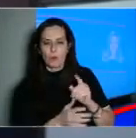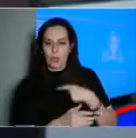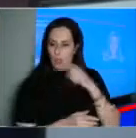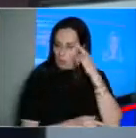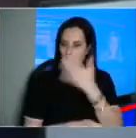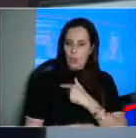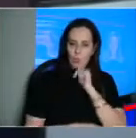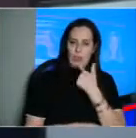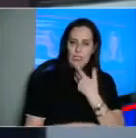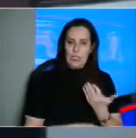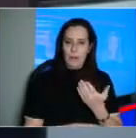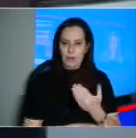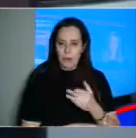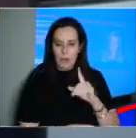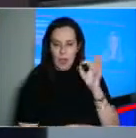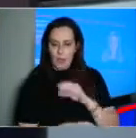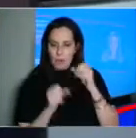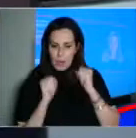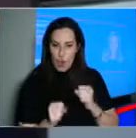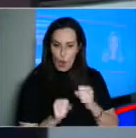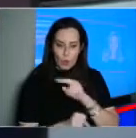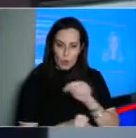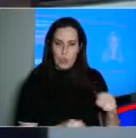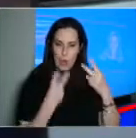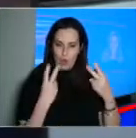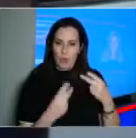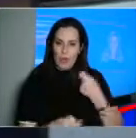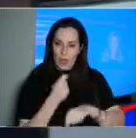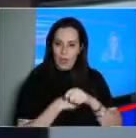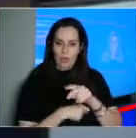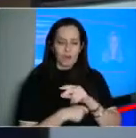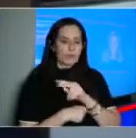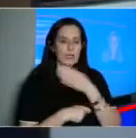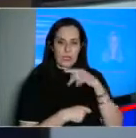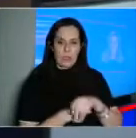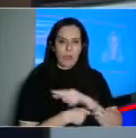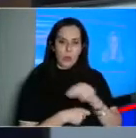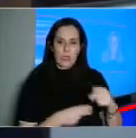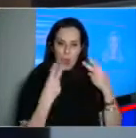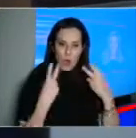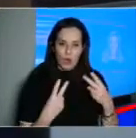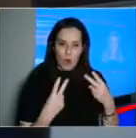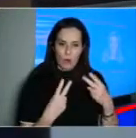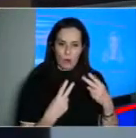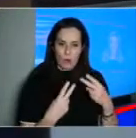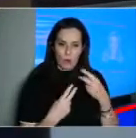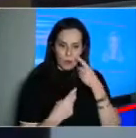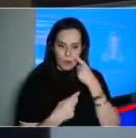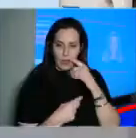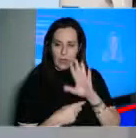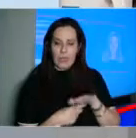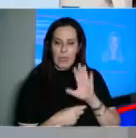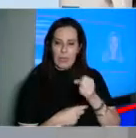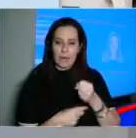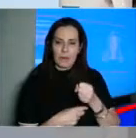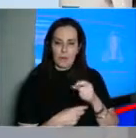מספרים, אני לא רוצה להגיד לך סתם, אבל עדיין ביטחון במדינת ישראל הוא נושא חשוב, כלכלה במדינת ישראל הוא נושא חשוב. אני אומרת, אם יהיה מפלגה שזה יהיה